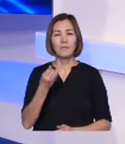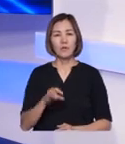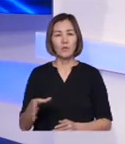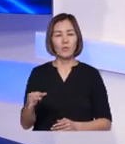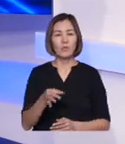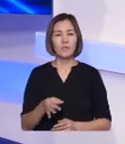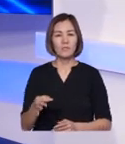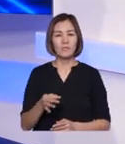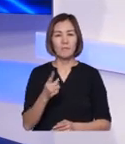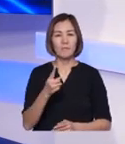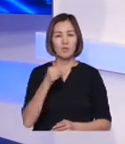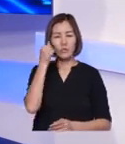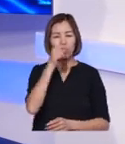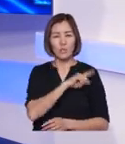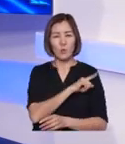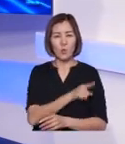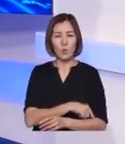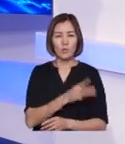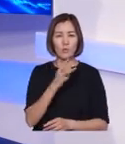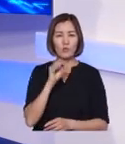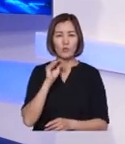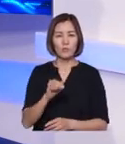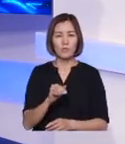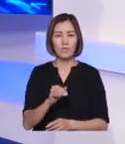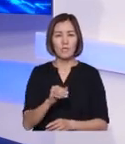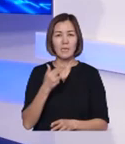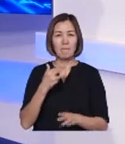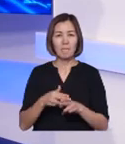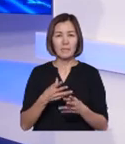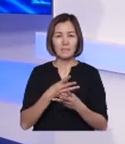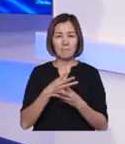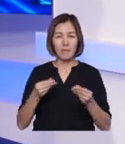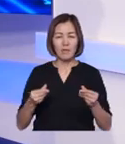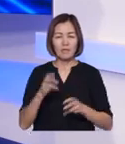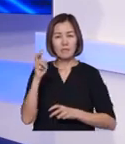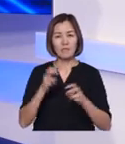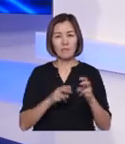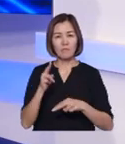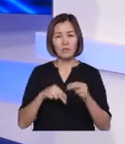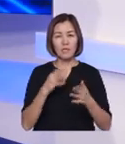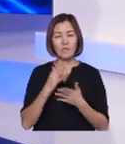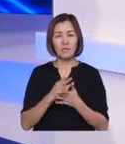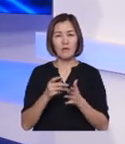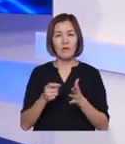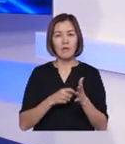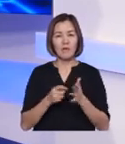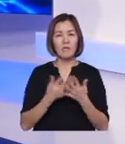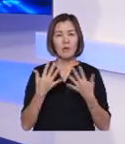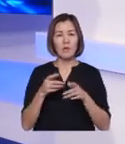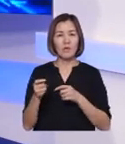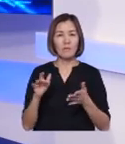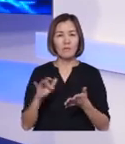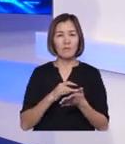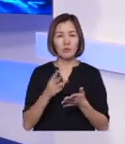Абай облысында жылдық қуаты 300 мың тонна мыс балқытатын зауыт салынбақ. Ал Қарағандыда ауыл әкімінің есепшісі 3 жылға